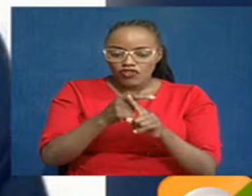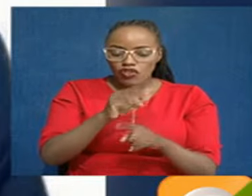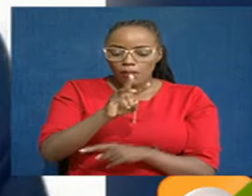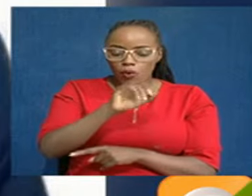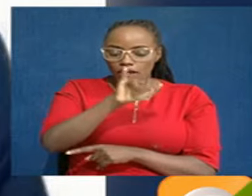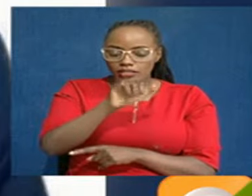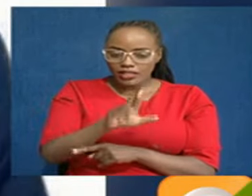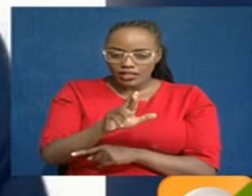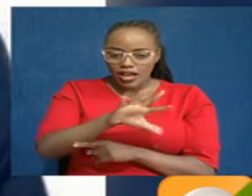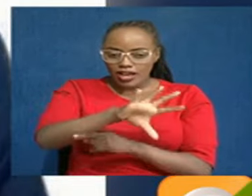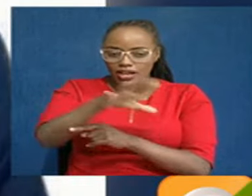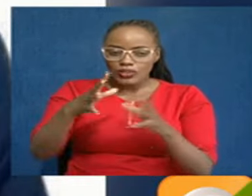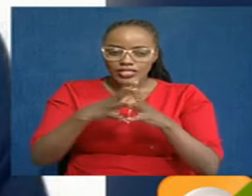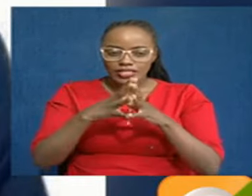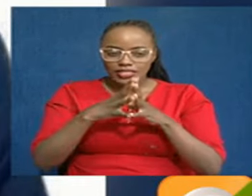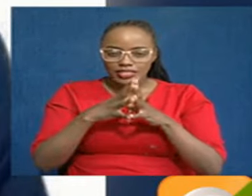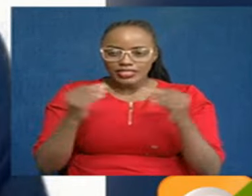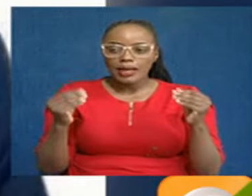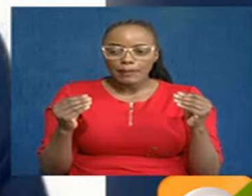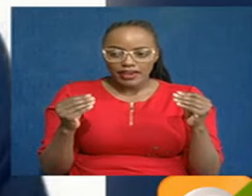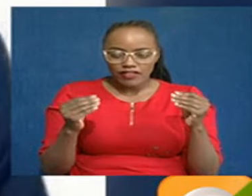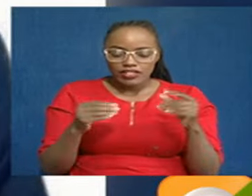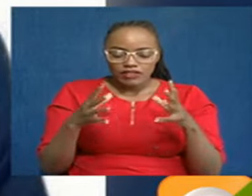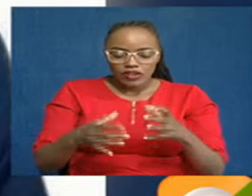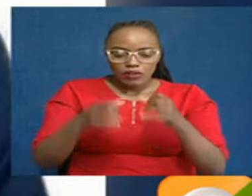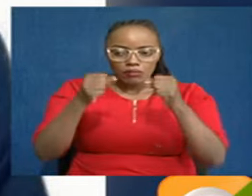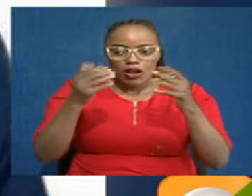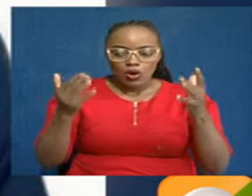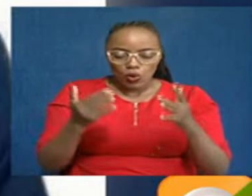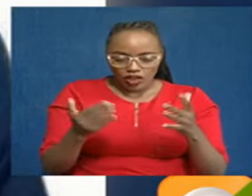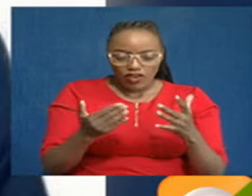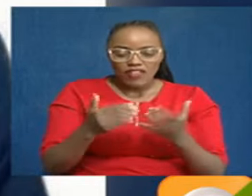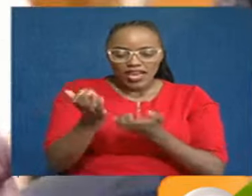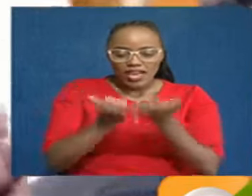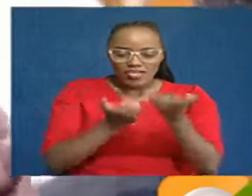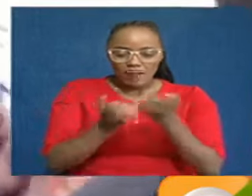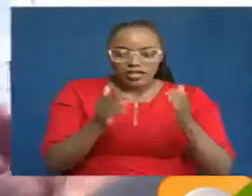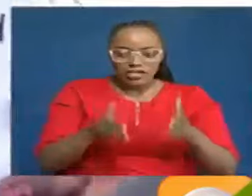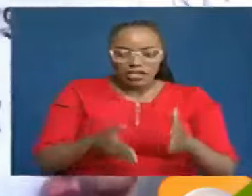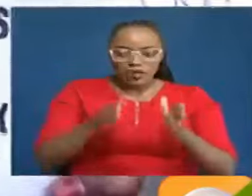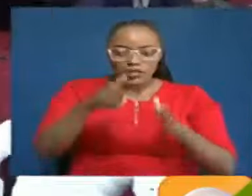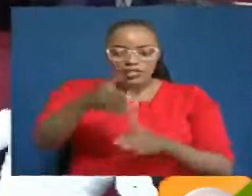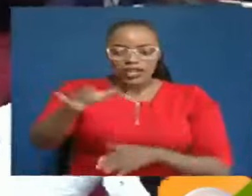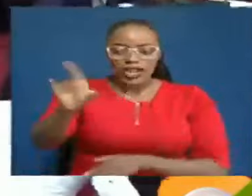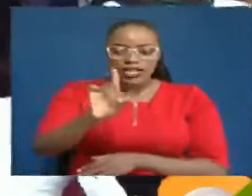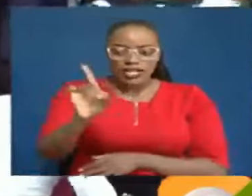Wajia kutoweka baada ya kutekwa nyara katika barabara ya Enterprise hapa jijini Nairobi.